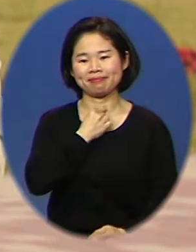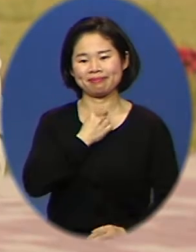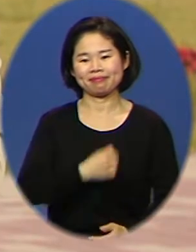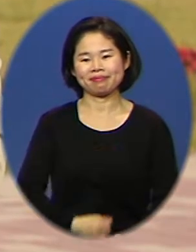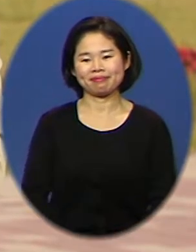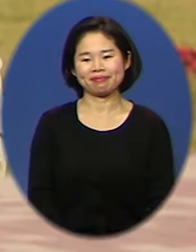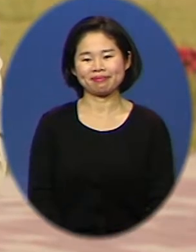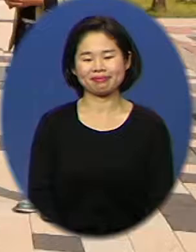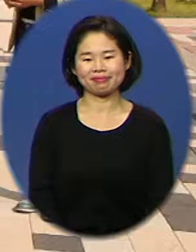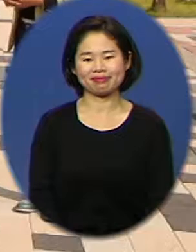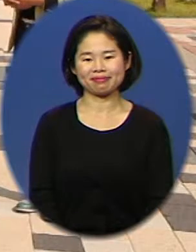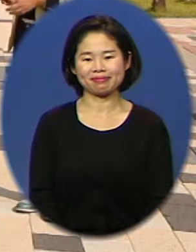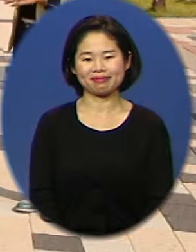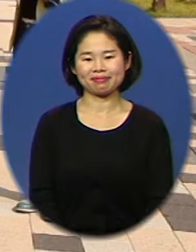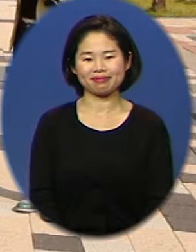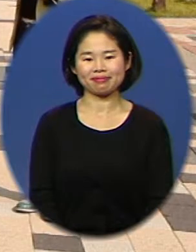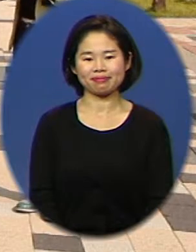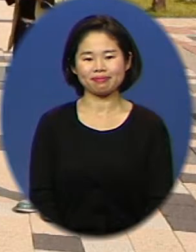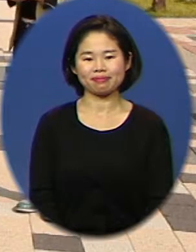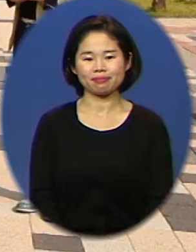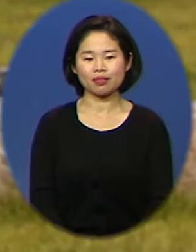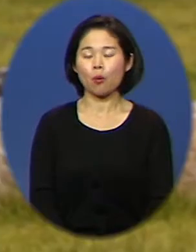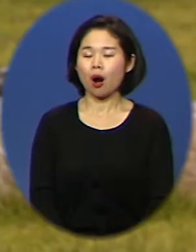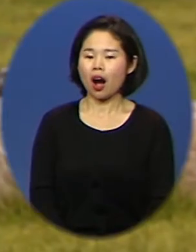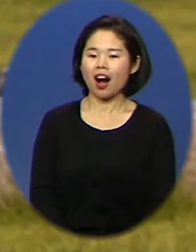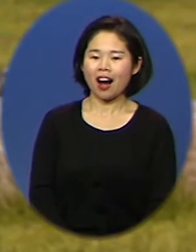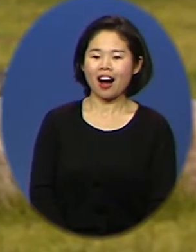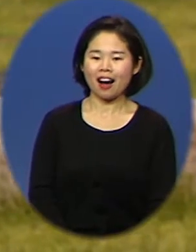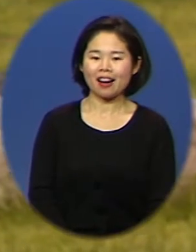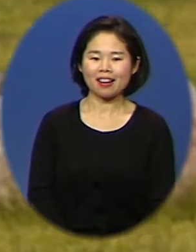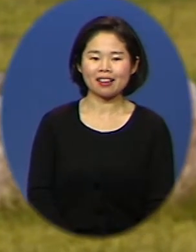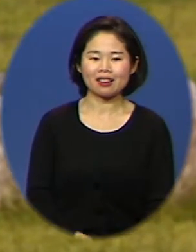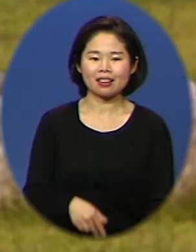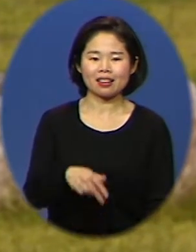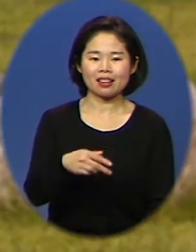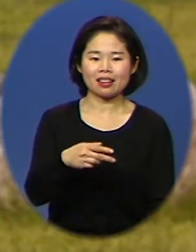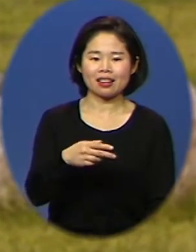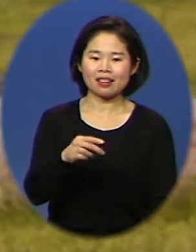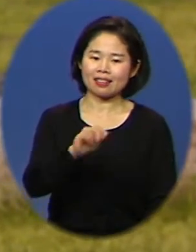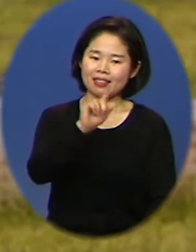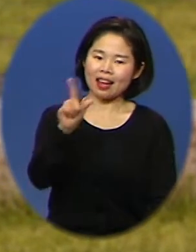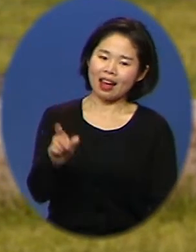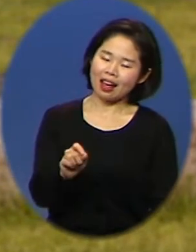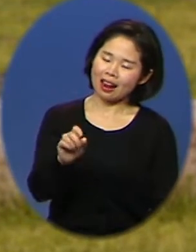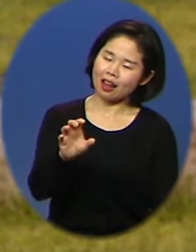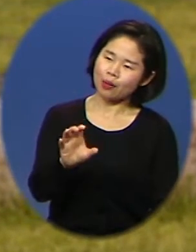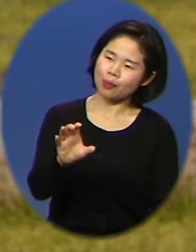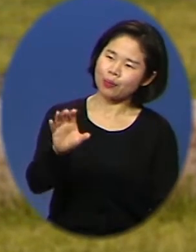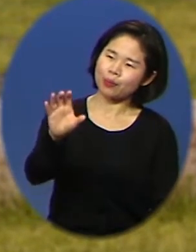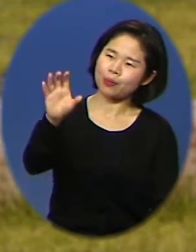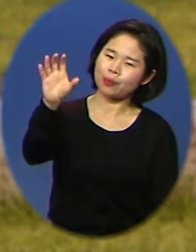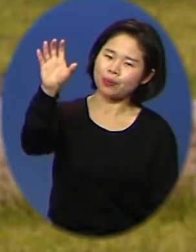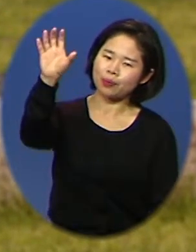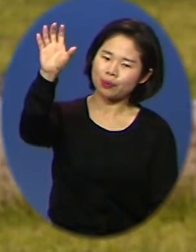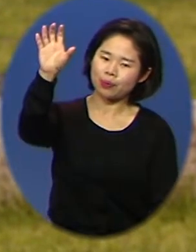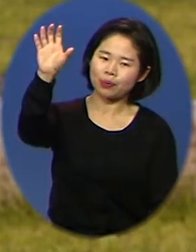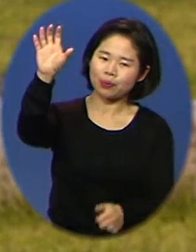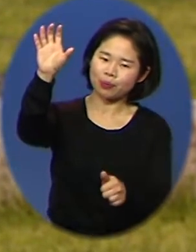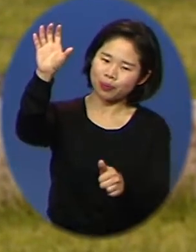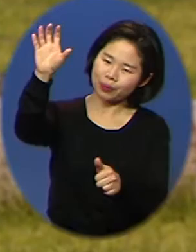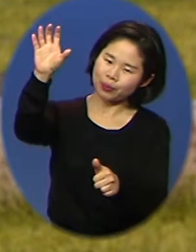그러거든요. 그래서 정읍의 소리. 달아 높이곰 도다샤, 어기야 머리곰 빛이